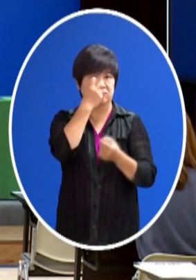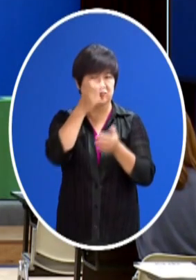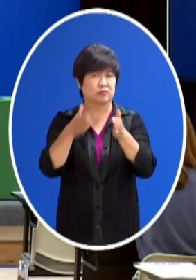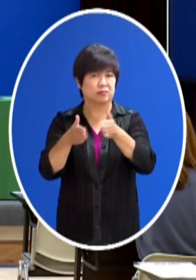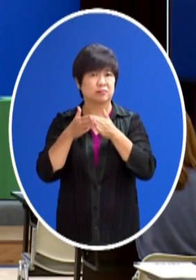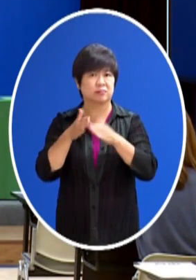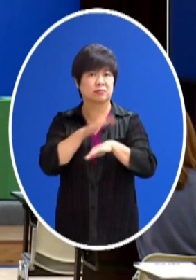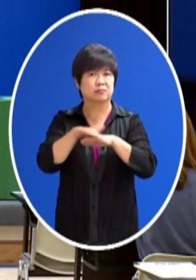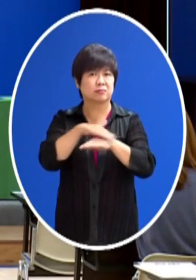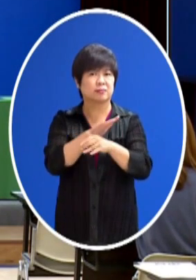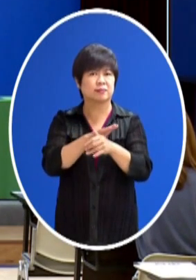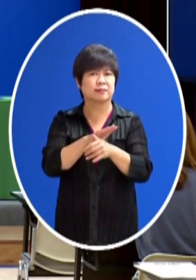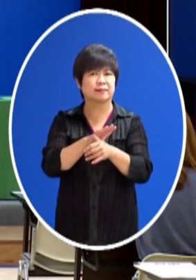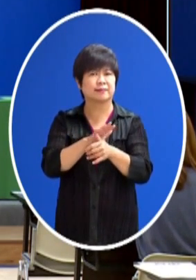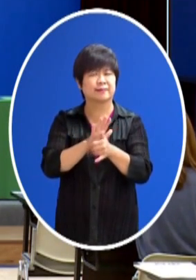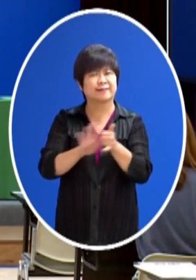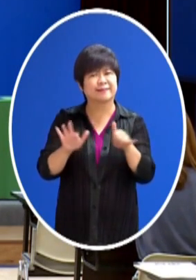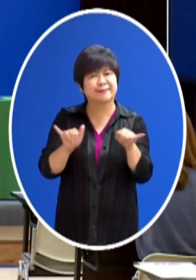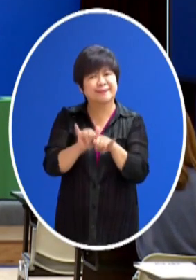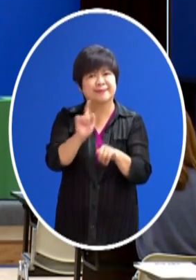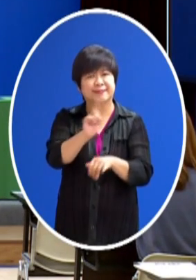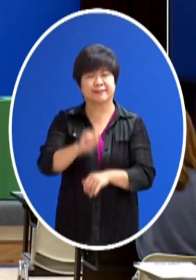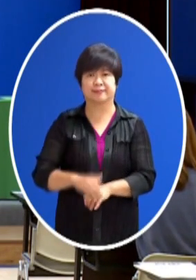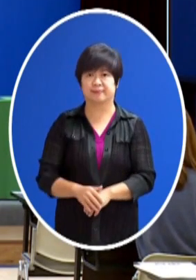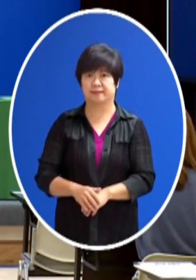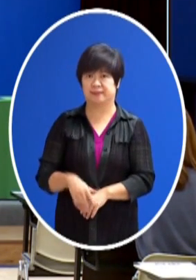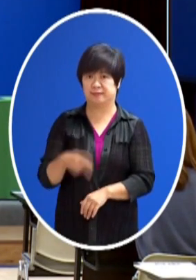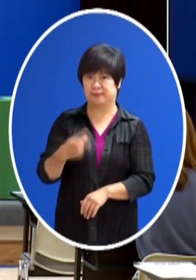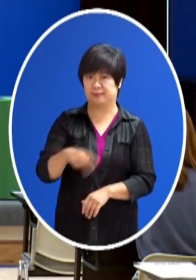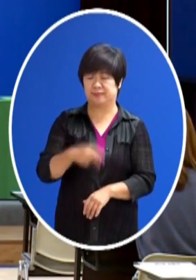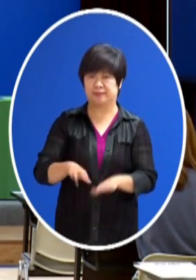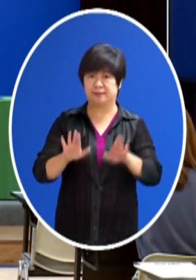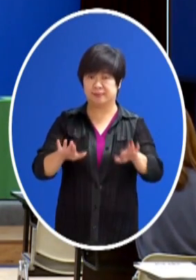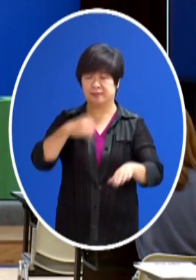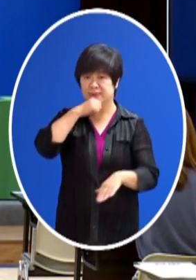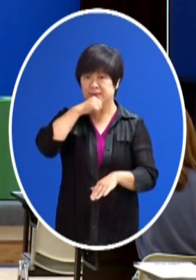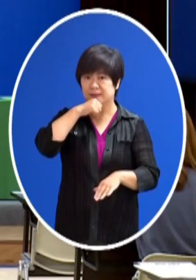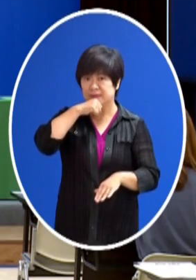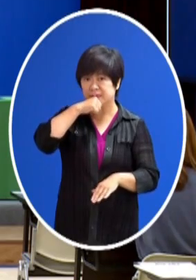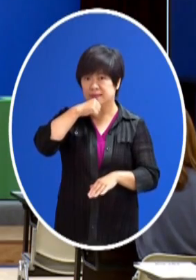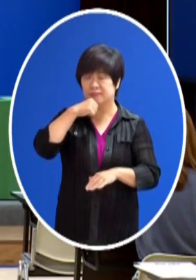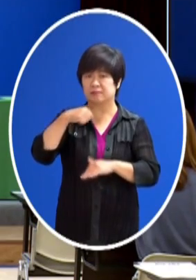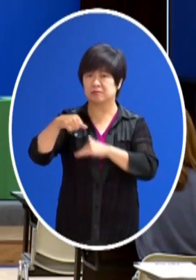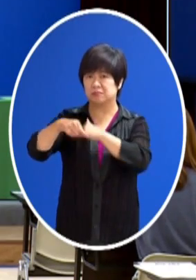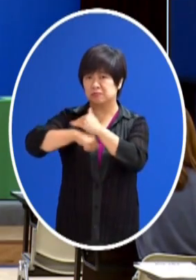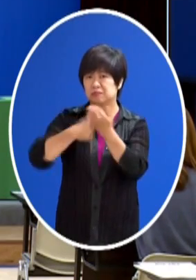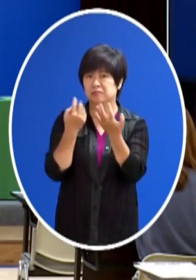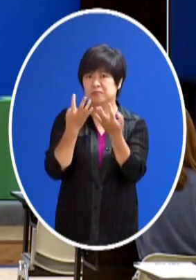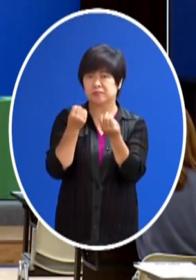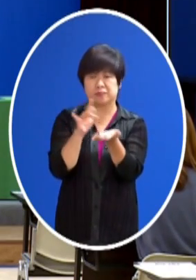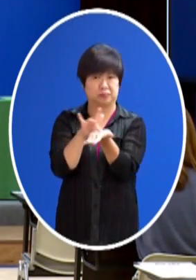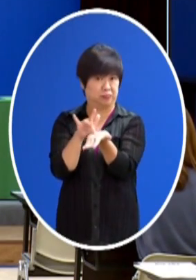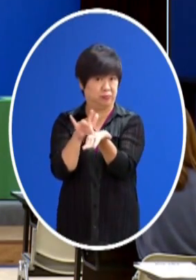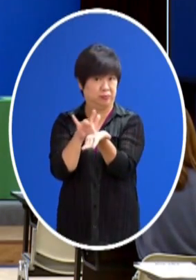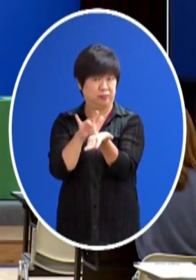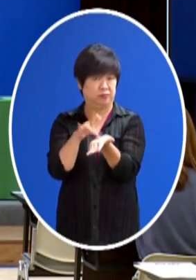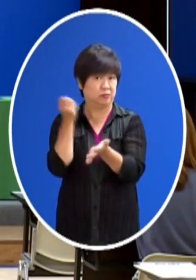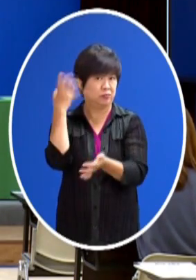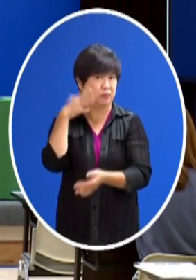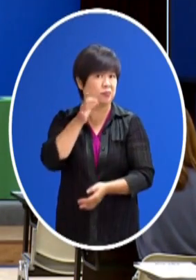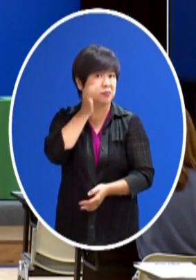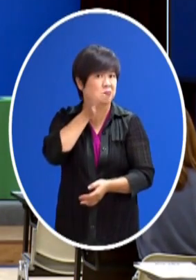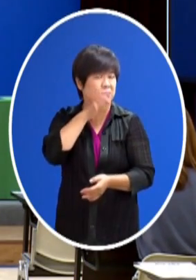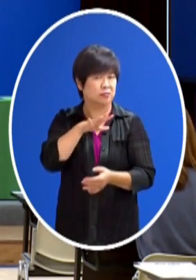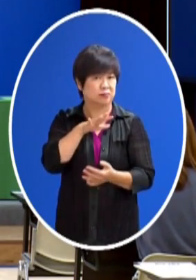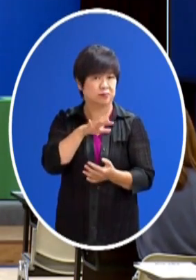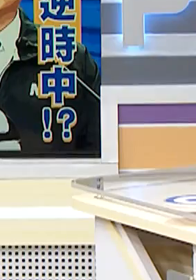代表说，我们中央认为地方政府这个卫生局的做法是渎职。但是真的是这样子吗？大家普遍的感受并不是这